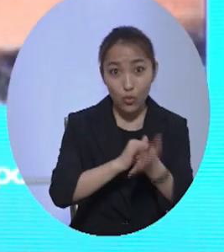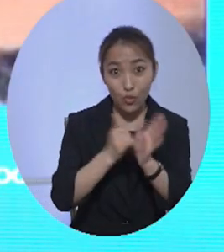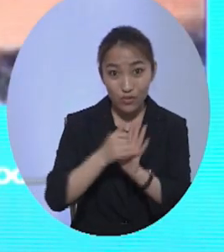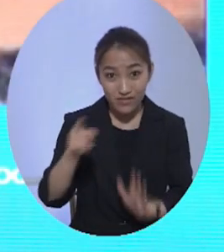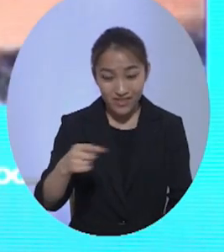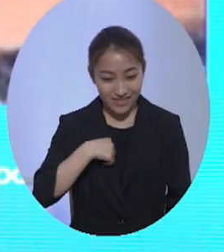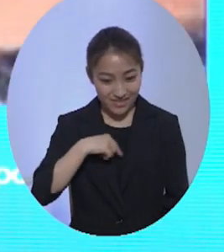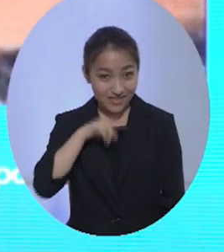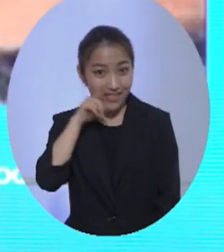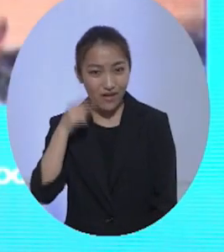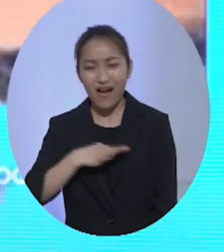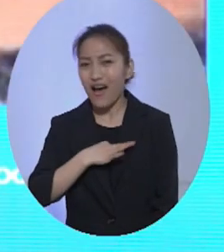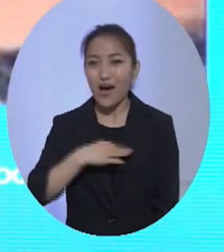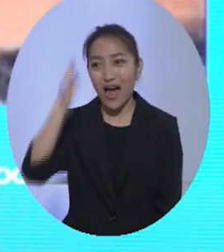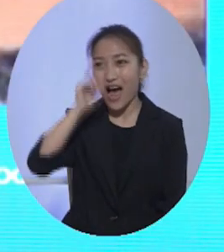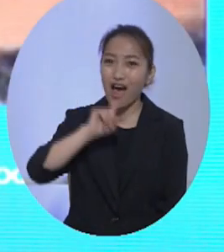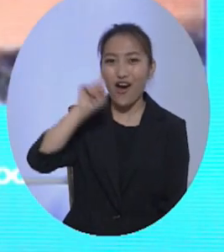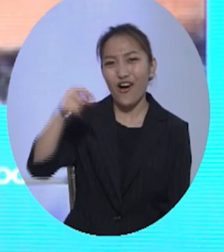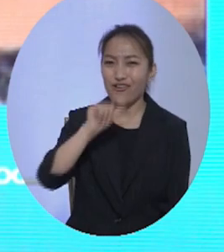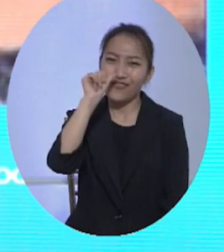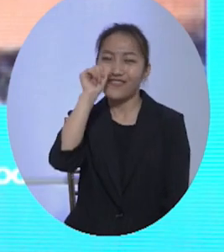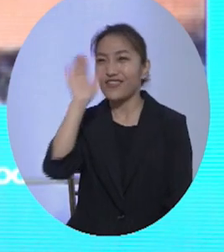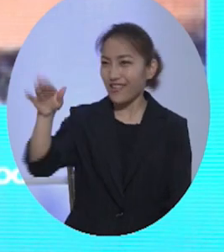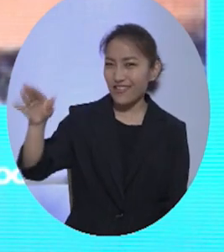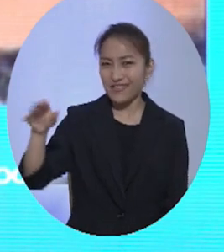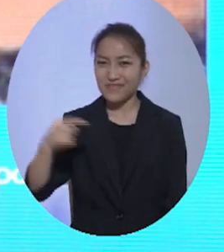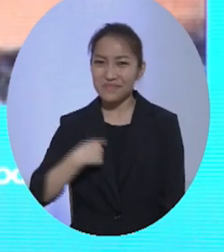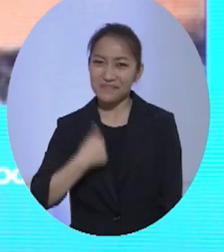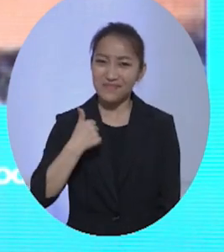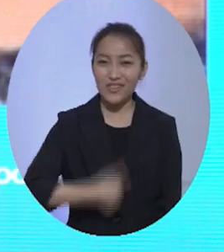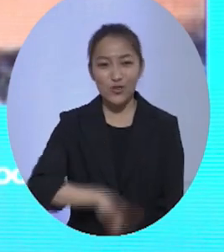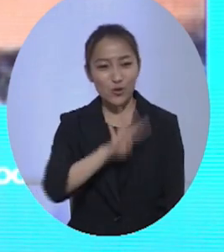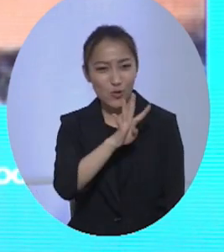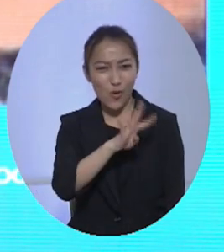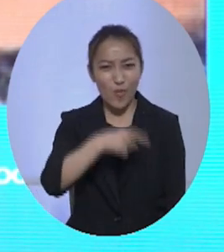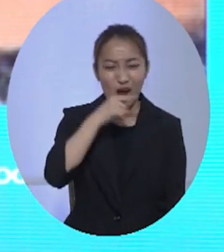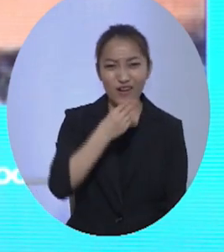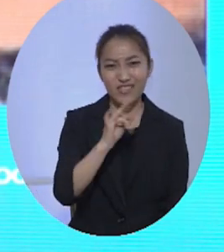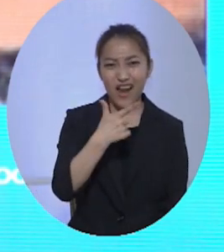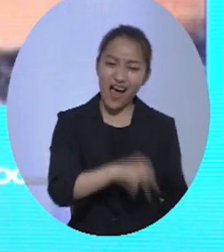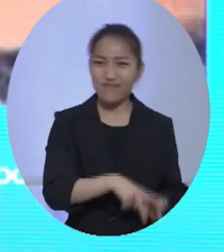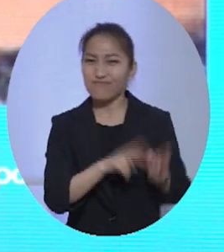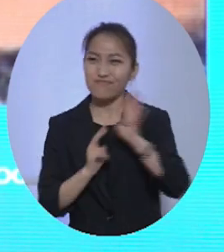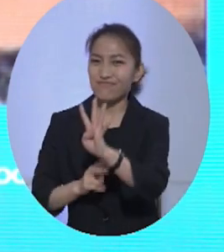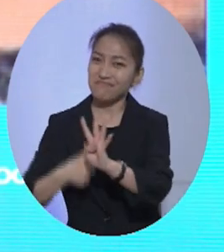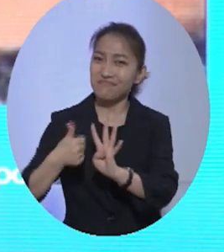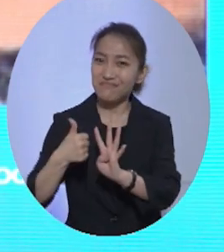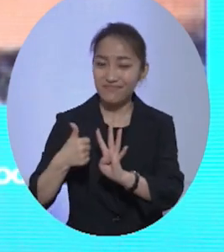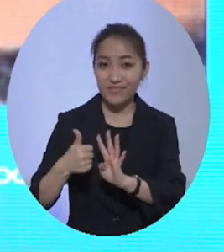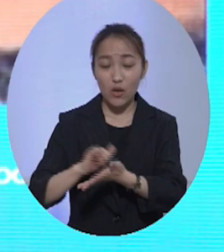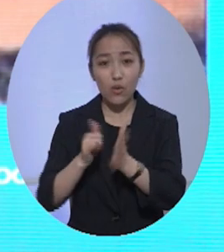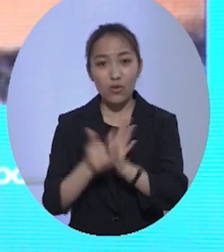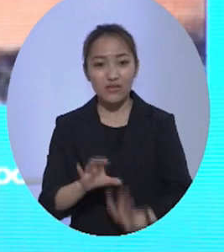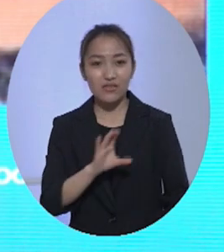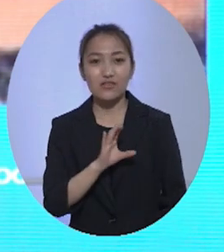Өнгөрөөд би өөрөөр хэлэх юм бол ийм сайхан дөрөв шарга авчирлаа гэж хэлж болно. Өөрөөр хэлэх юм бол хүний сэтгэл бол хандгүй гэдгийг бид нар